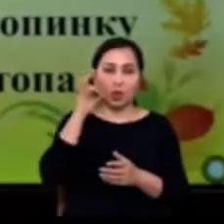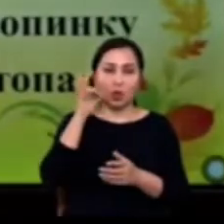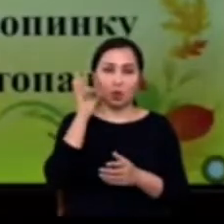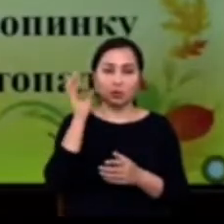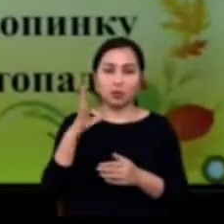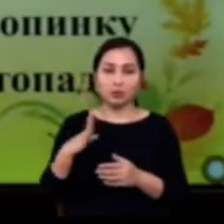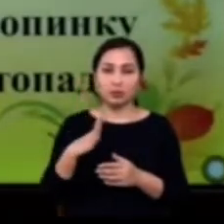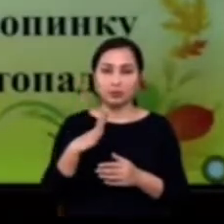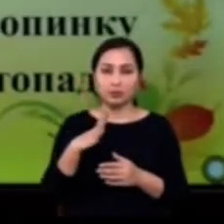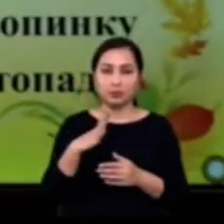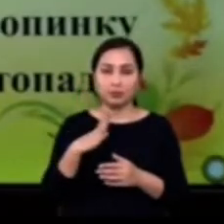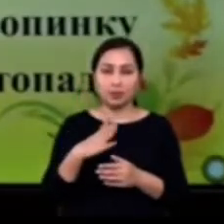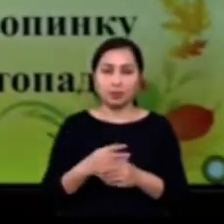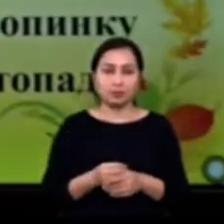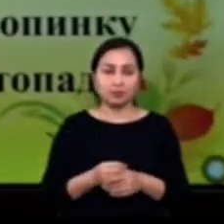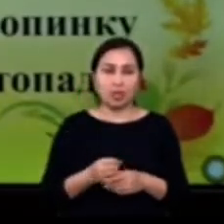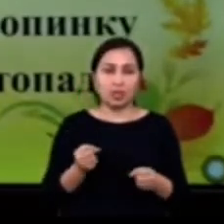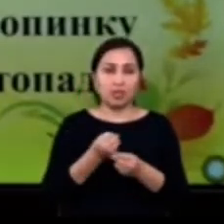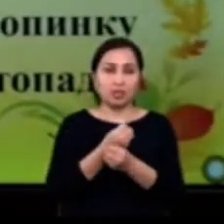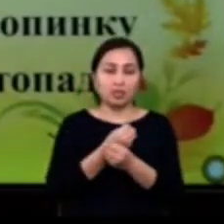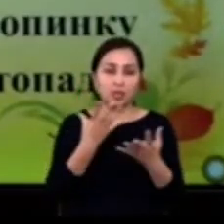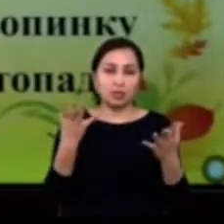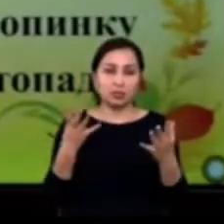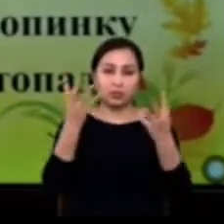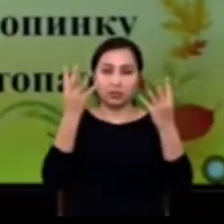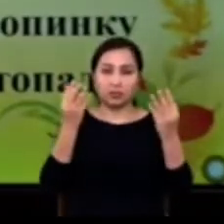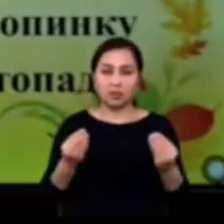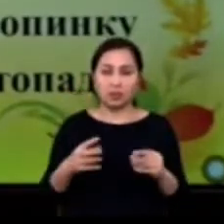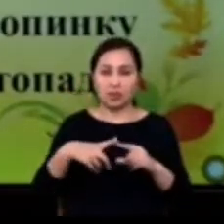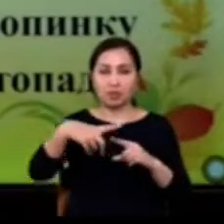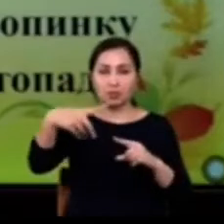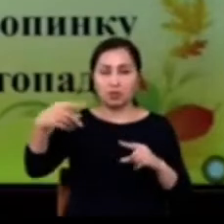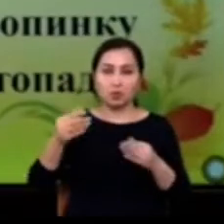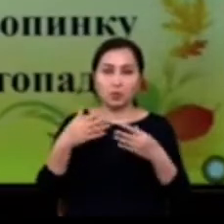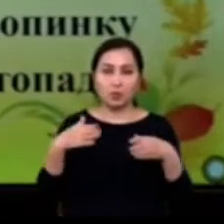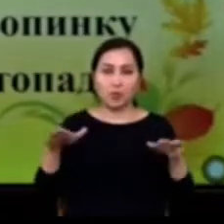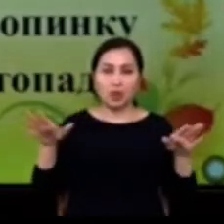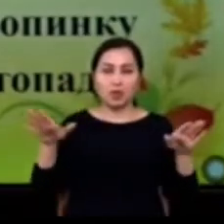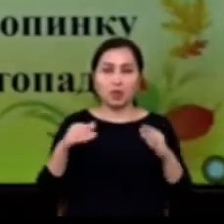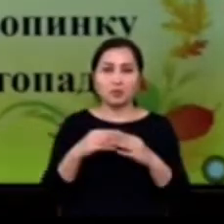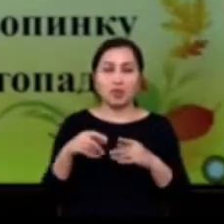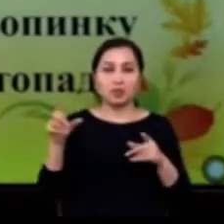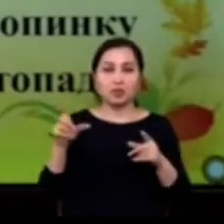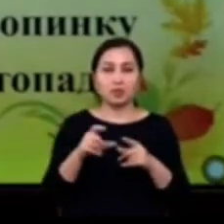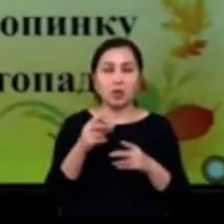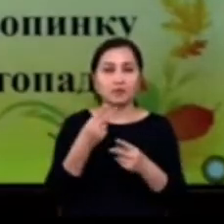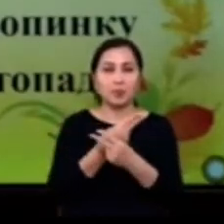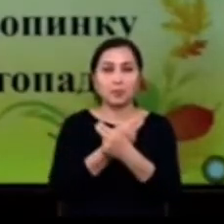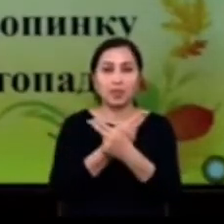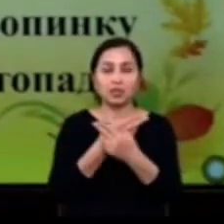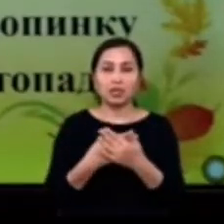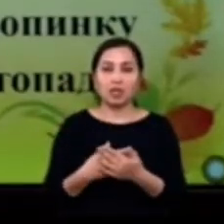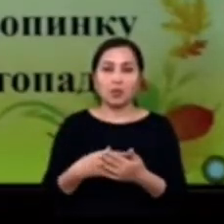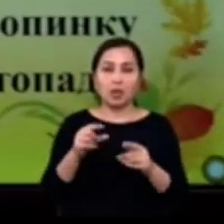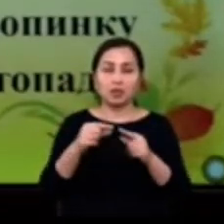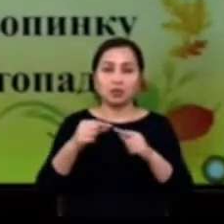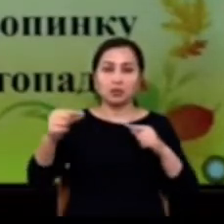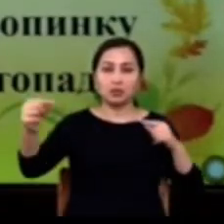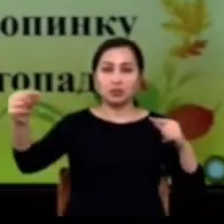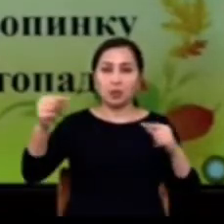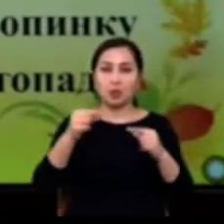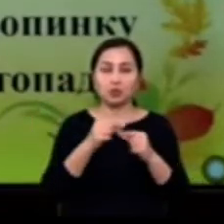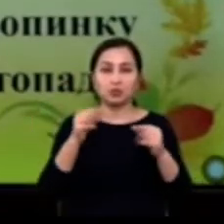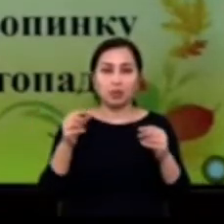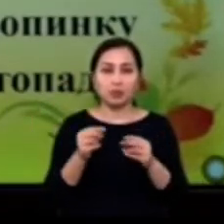Осенью бывают ясные деньки, листики порхают, словно мотыльки, нити